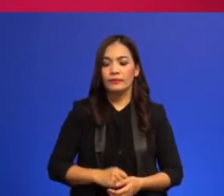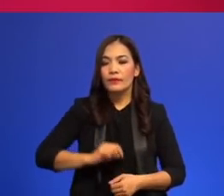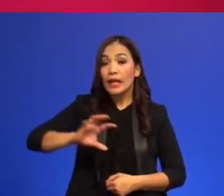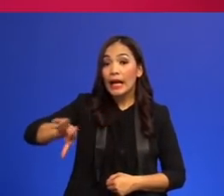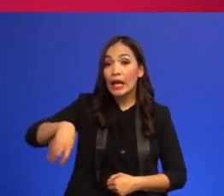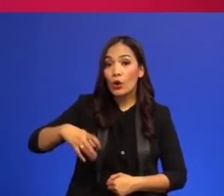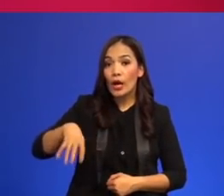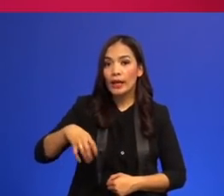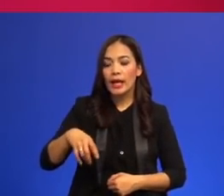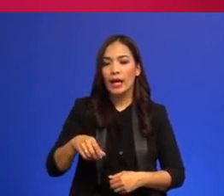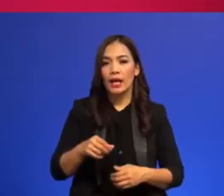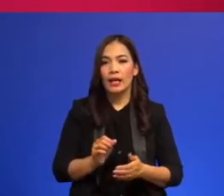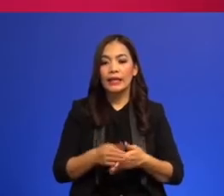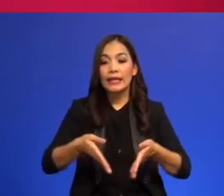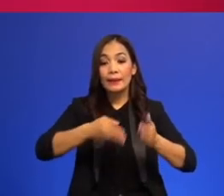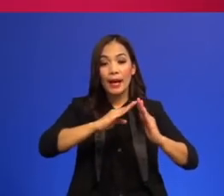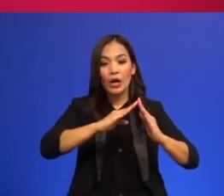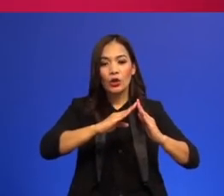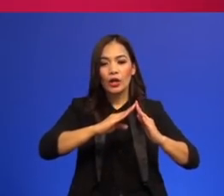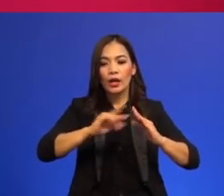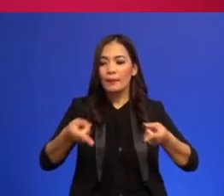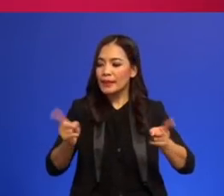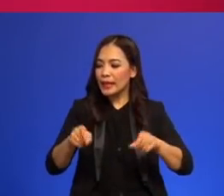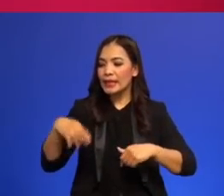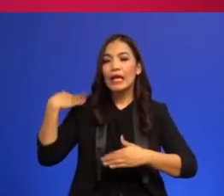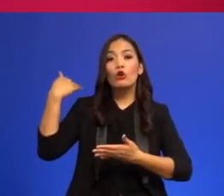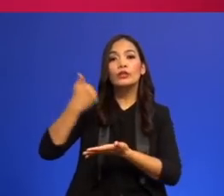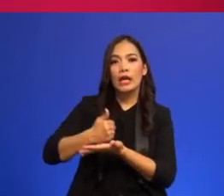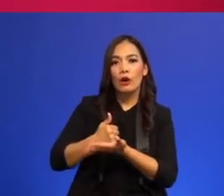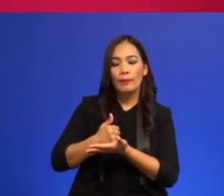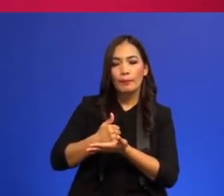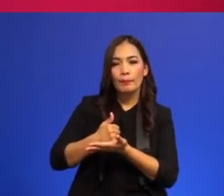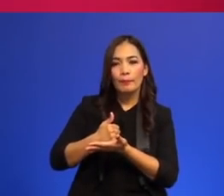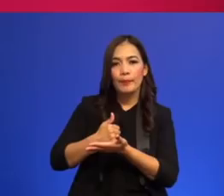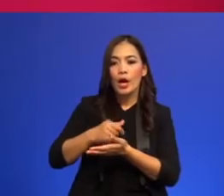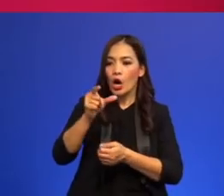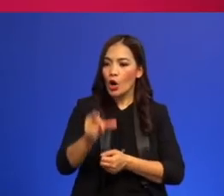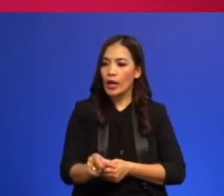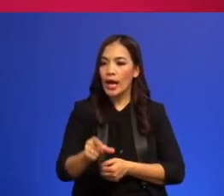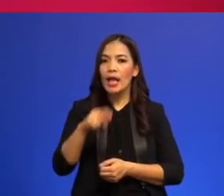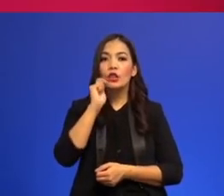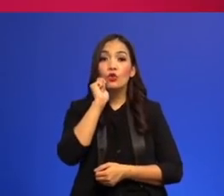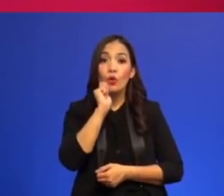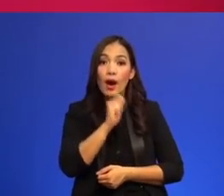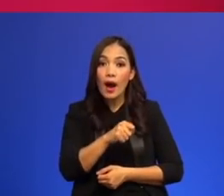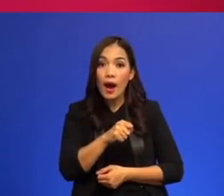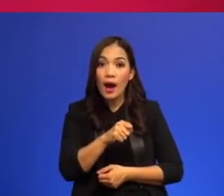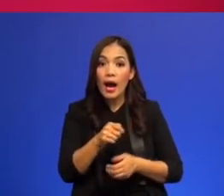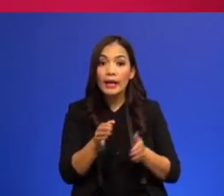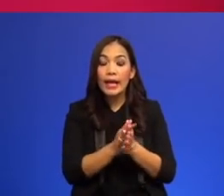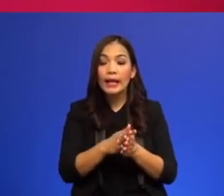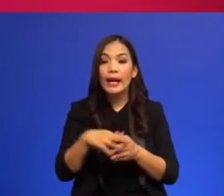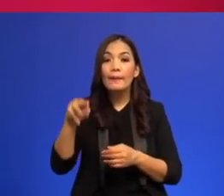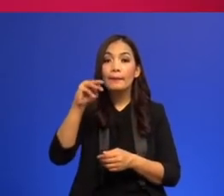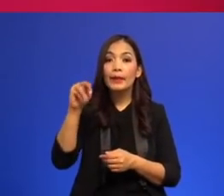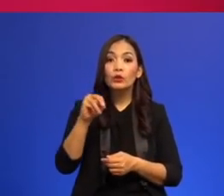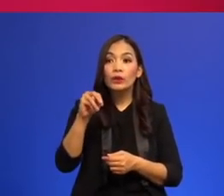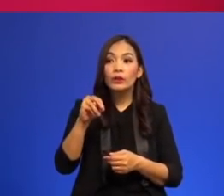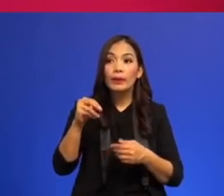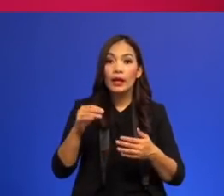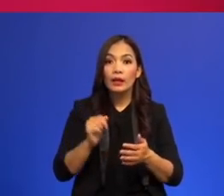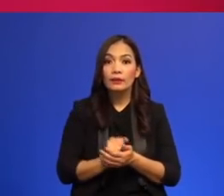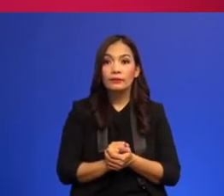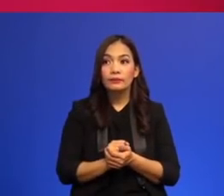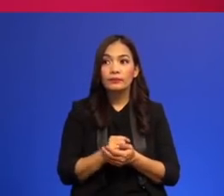Keluarga yang akan dibangunnya pasti menjadi tanggung jawab orang tua dan mertua.